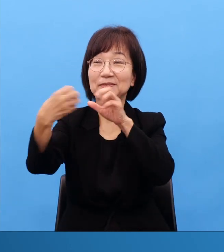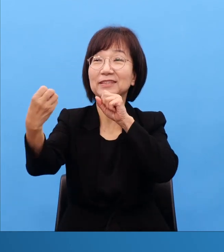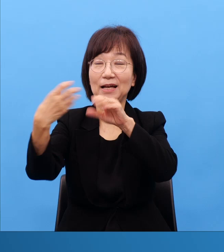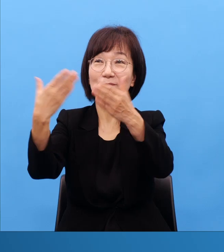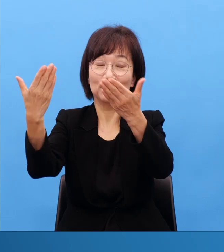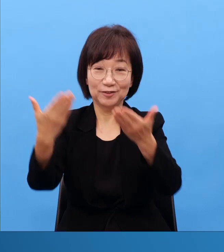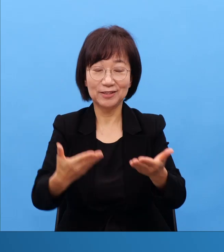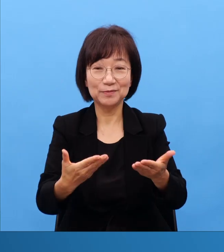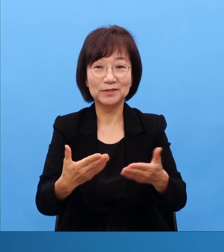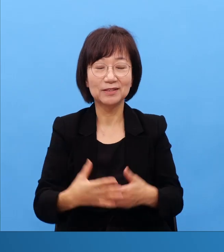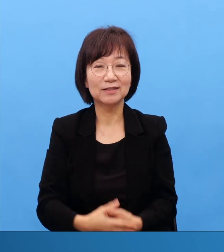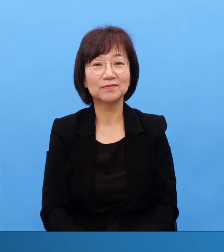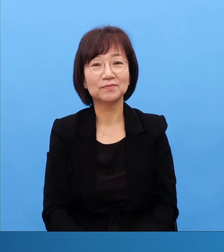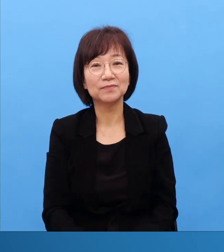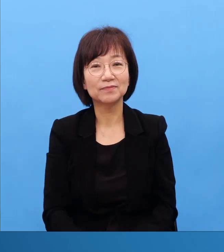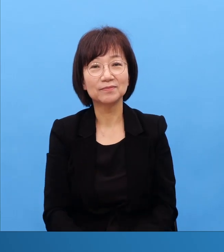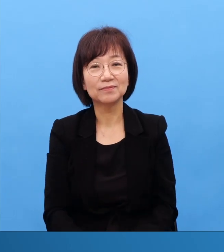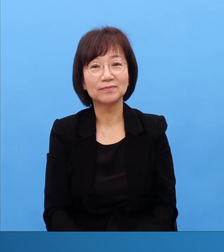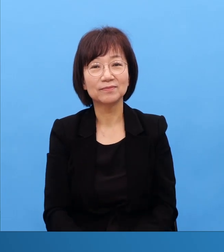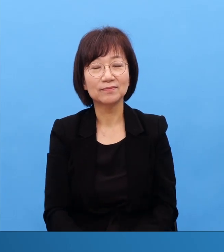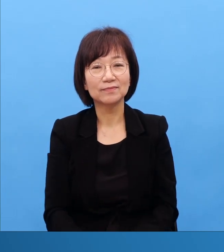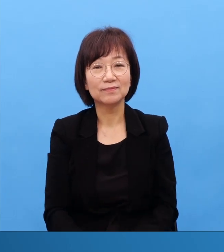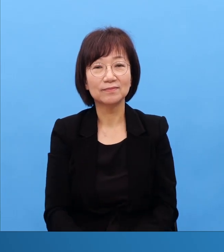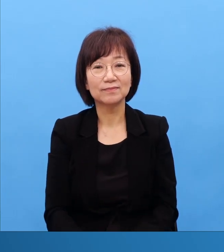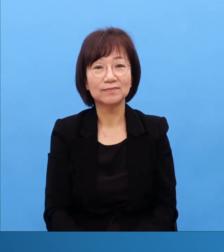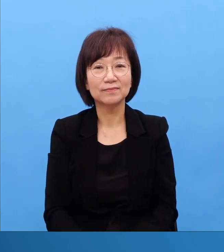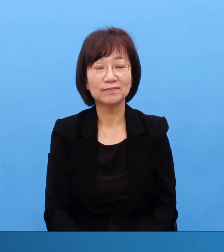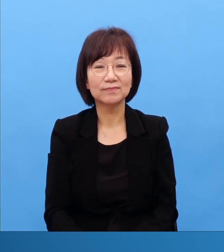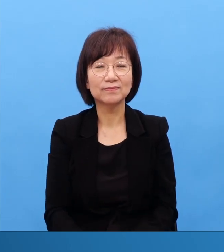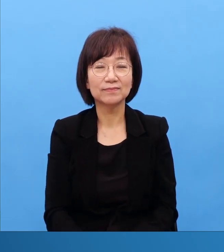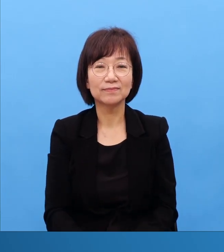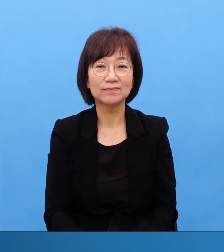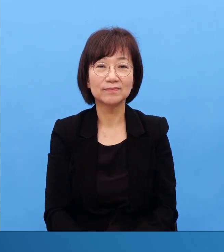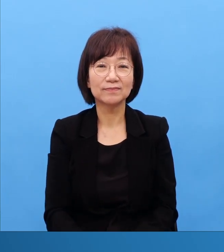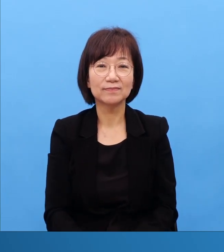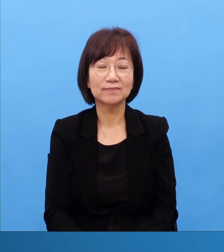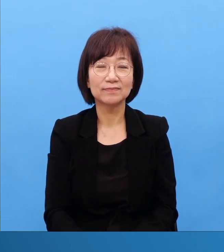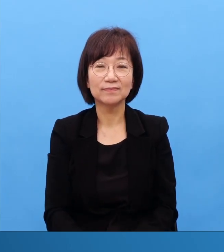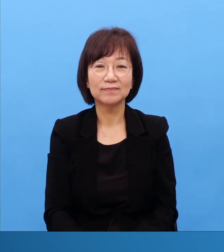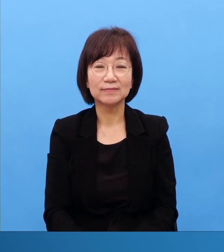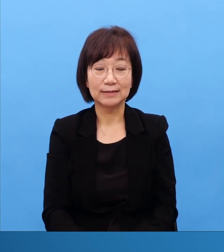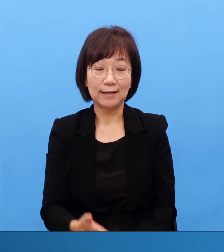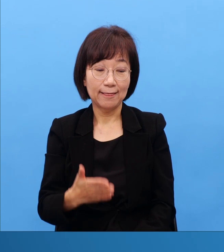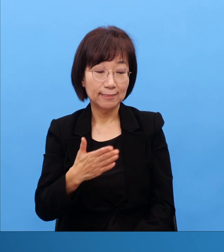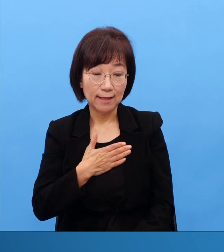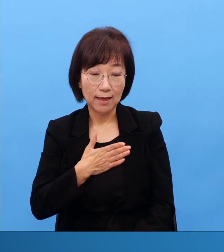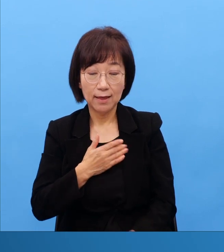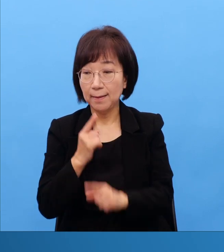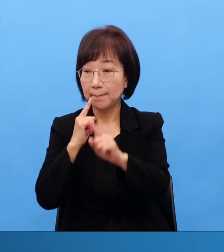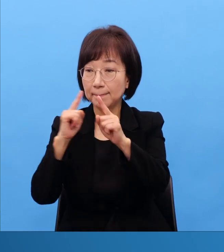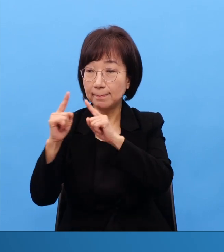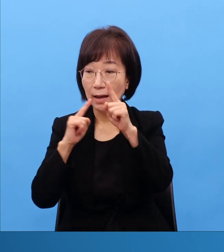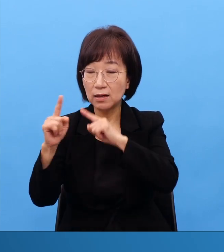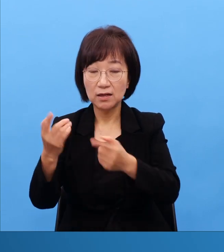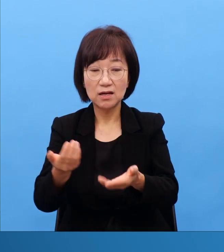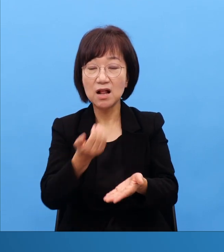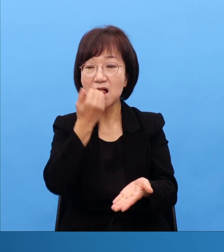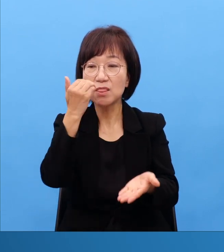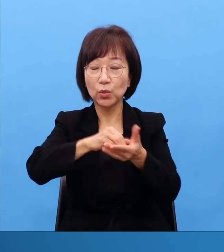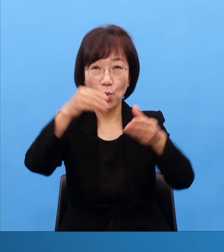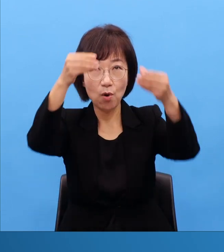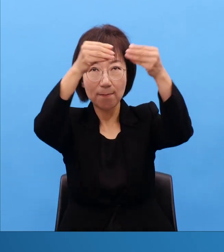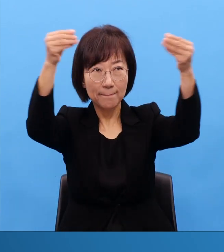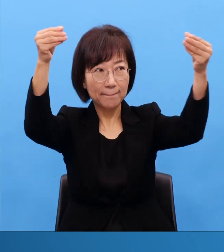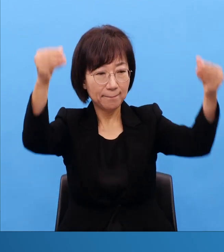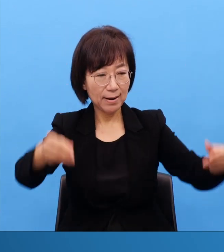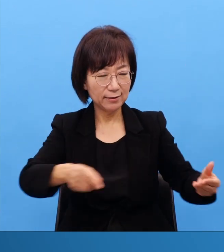is what the Lord replies. 내 말을 돌판에 새기라. Inscribe my words